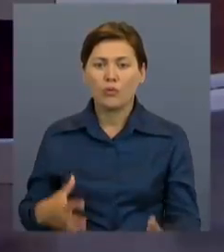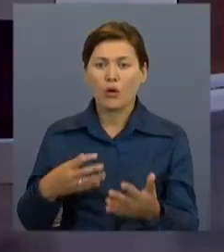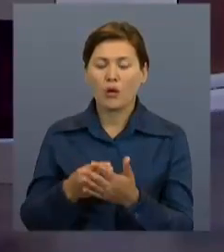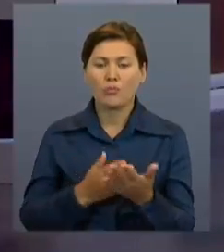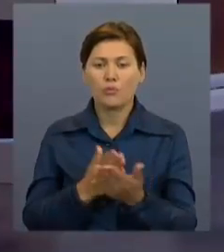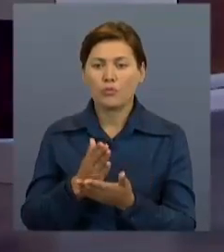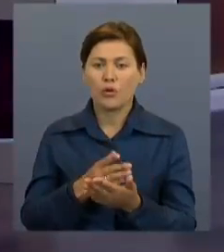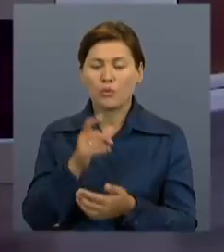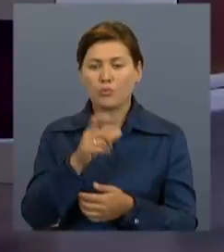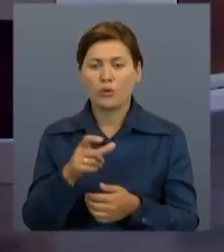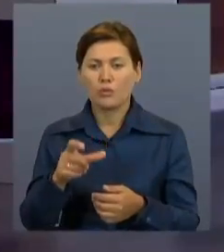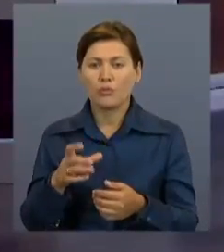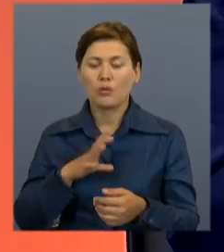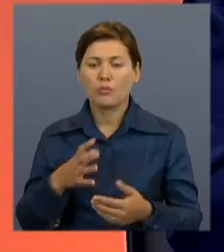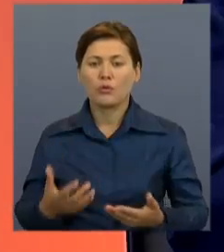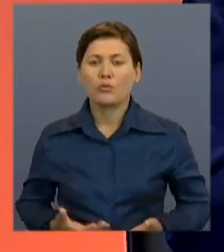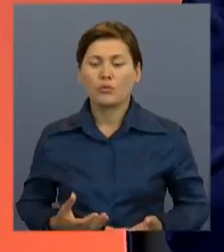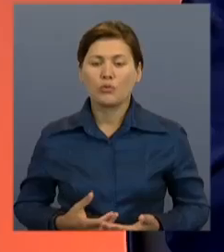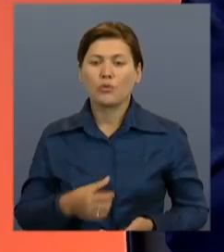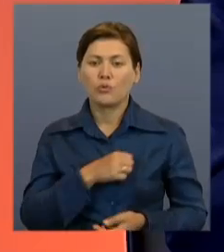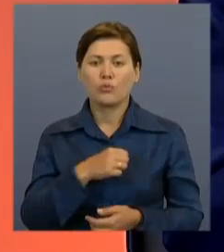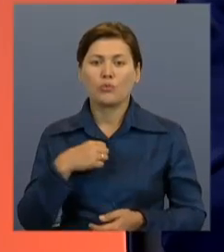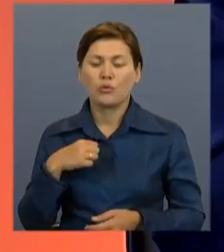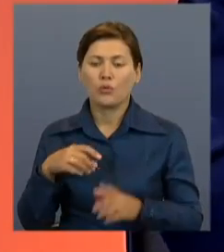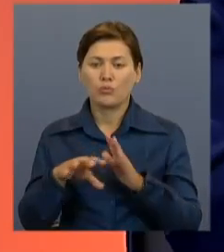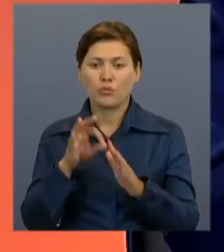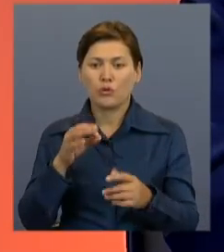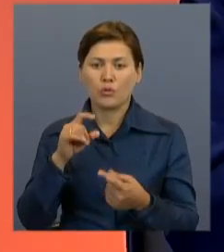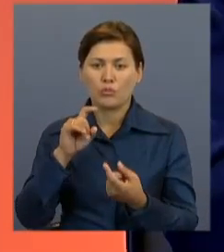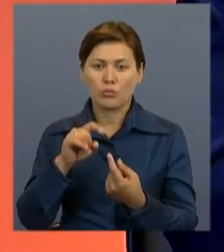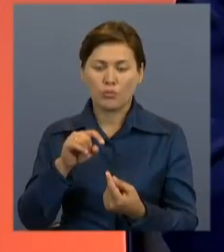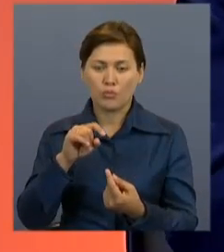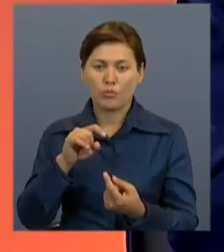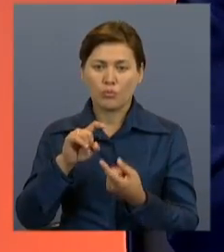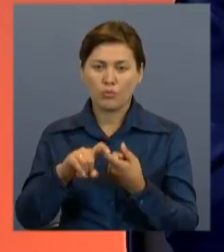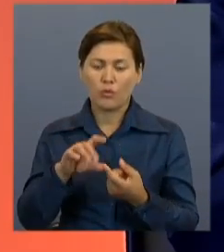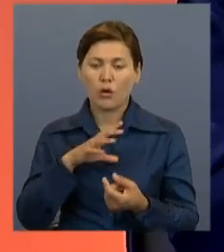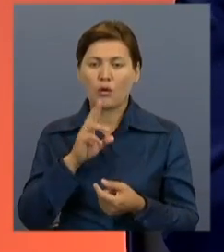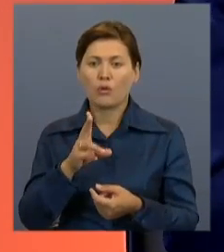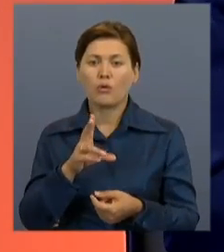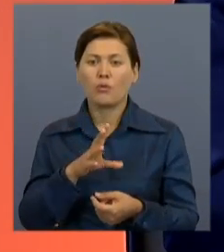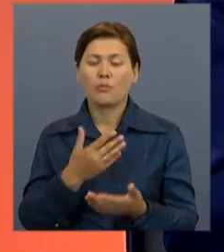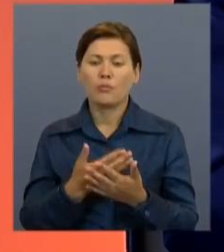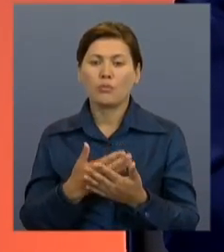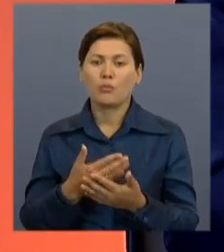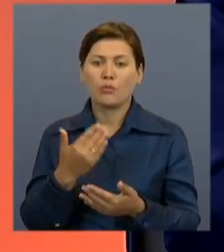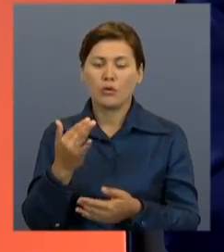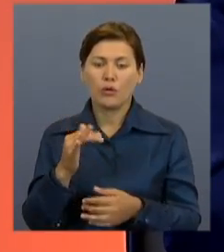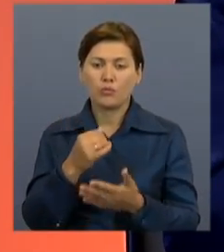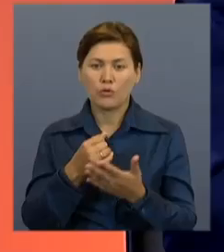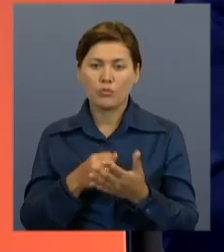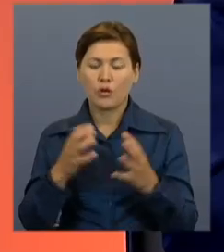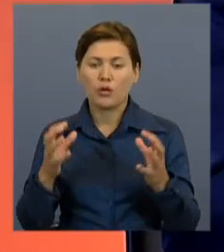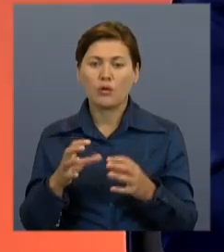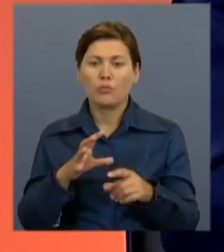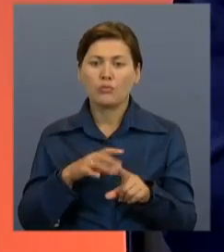деген адамдардың, мысалы тұрғындардың өздерінің таңдауына байланысты. Мүмкін біреу ертең бұл қорға